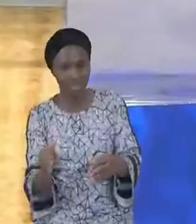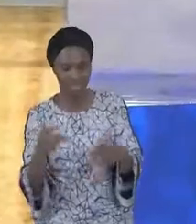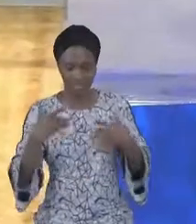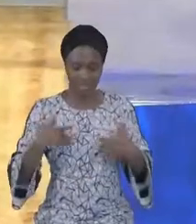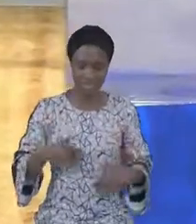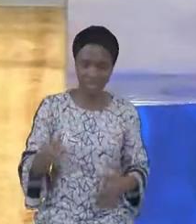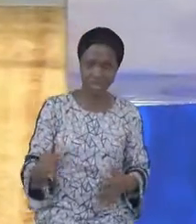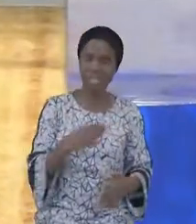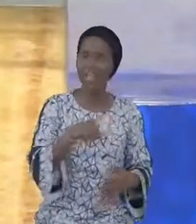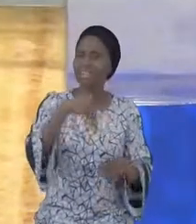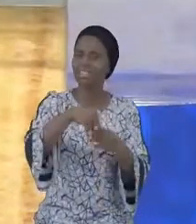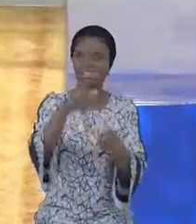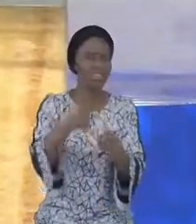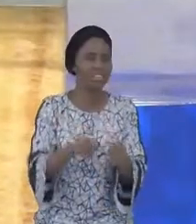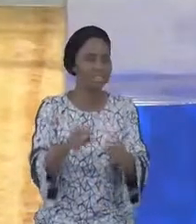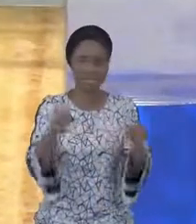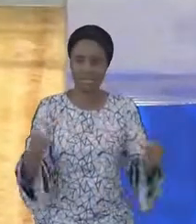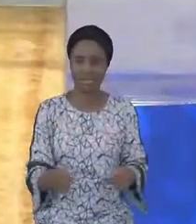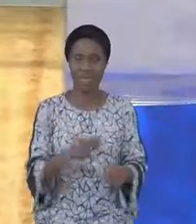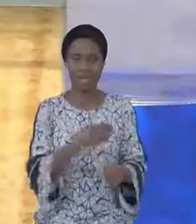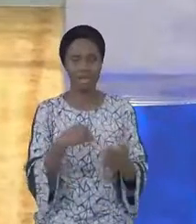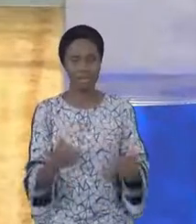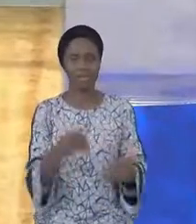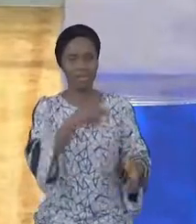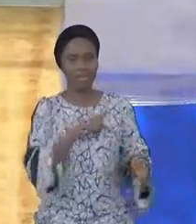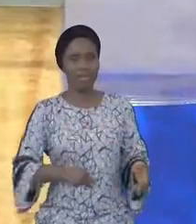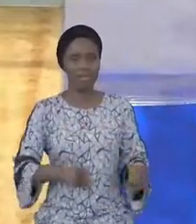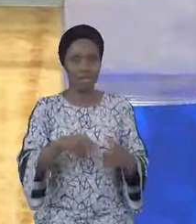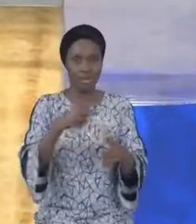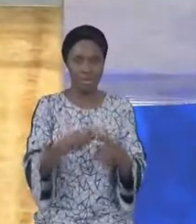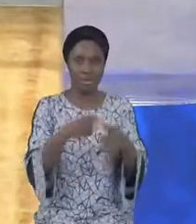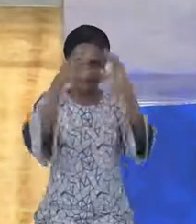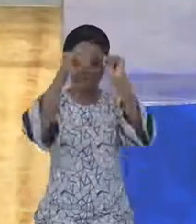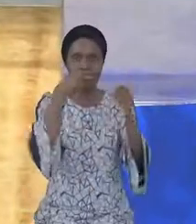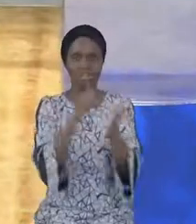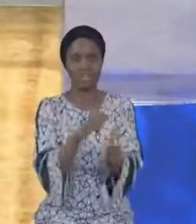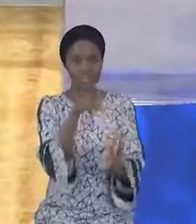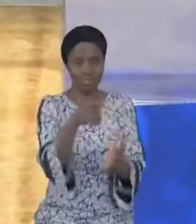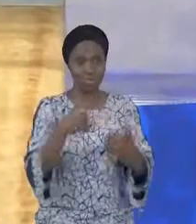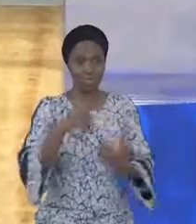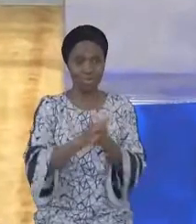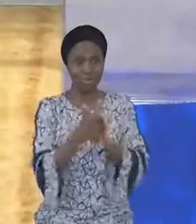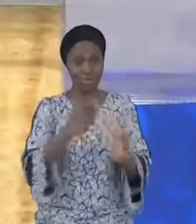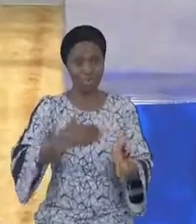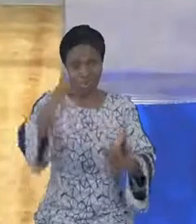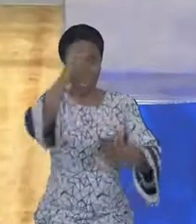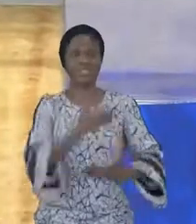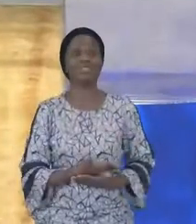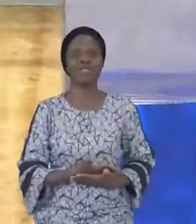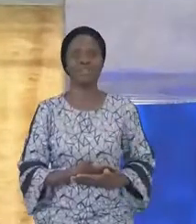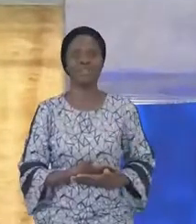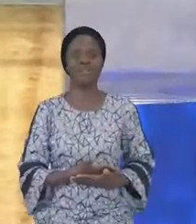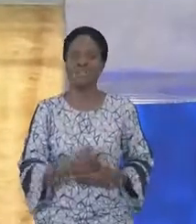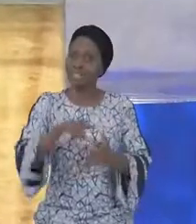et de toutes les manières possibles. Et il te dit que maintenant tu es mon fils. Tu vas